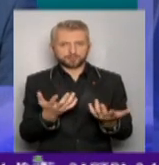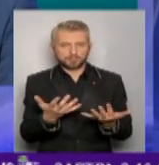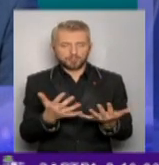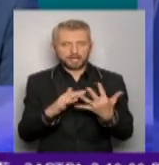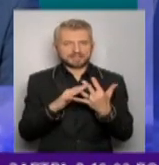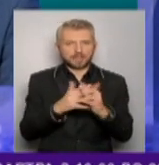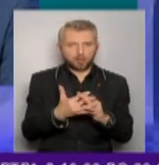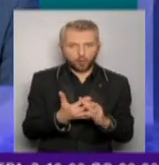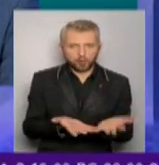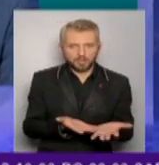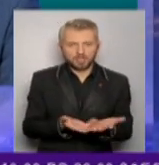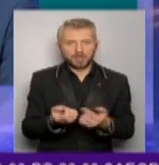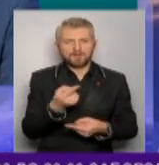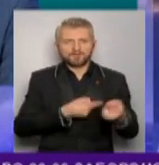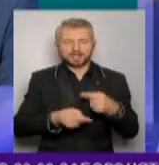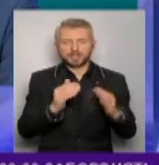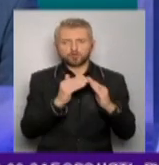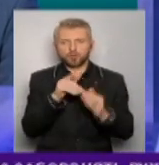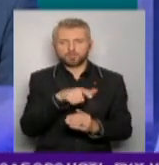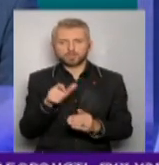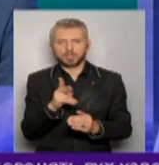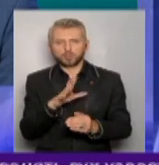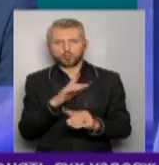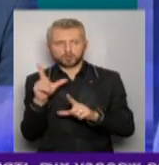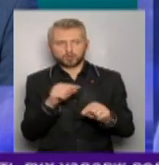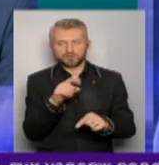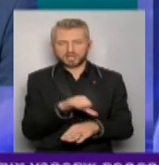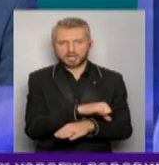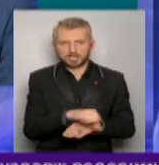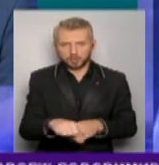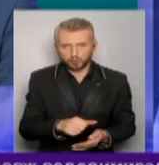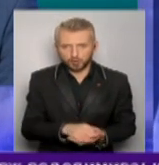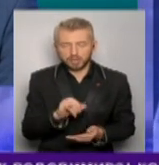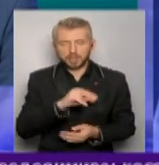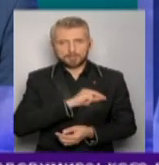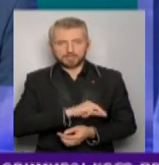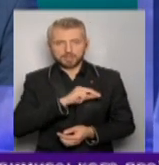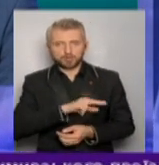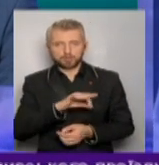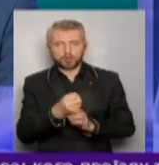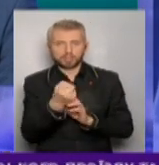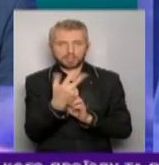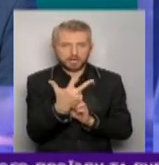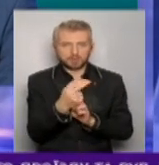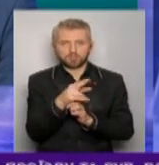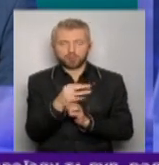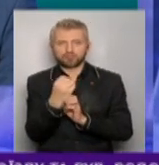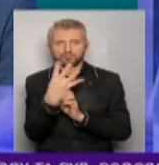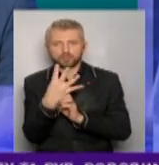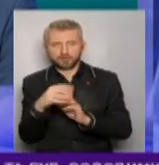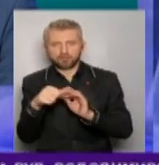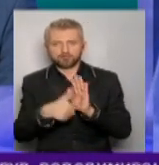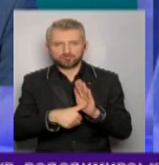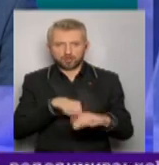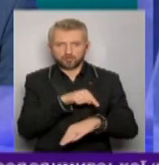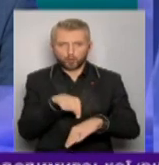село, вертати додому людей, які поїхали за границю і працюють по 13, по 14, 16